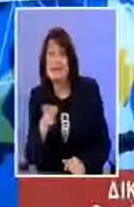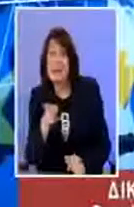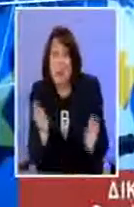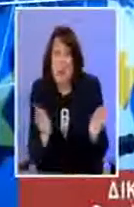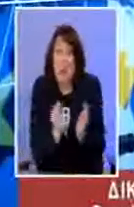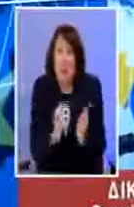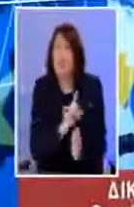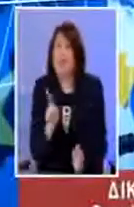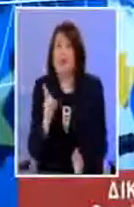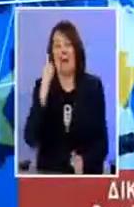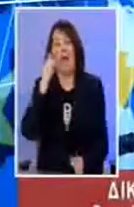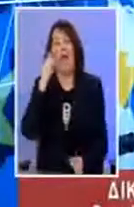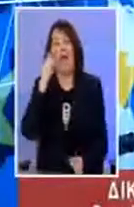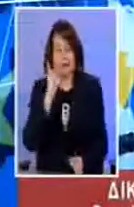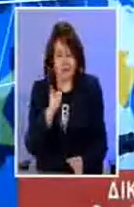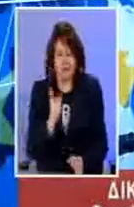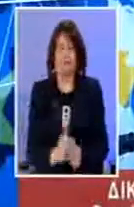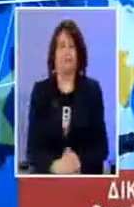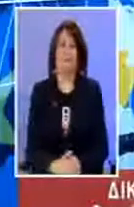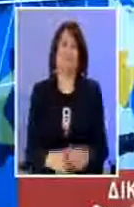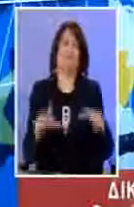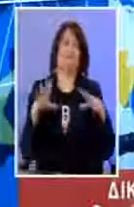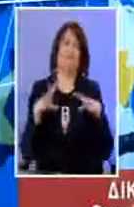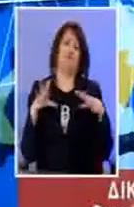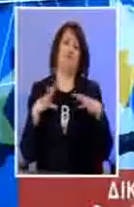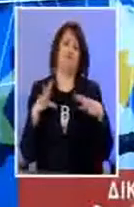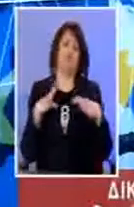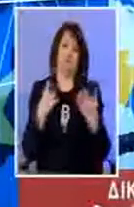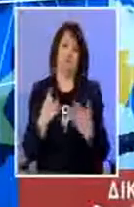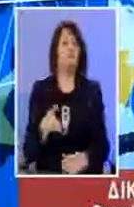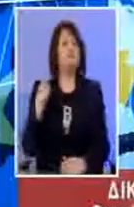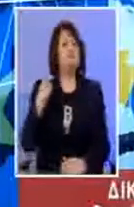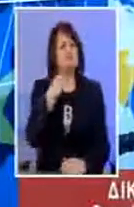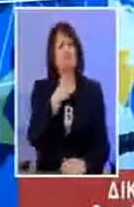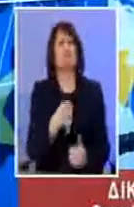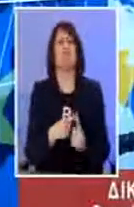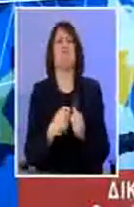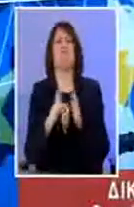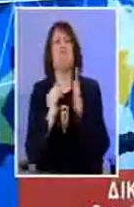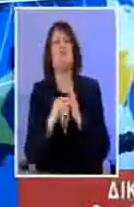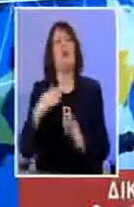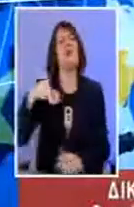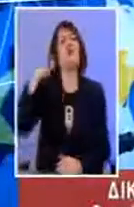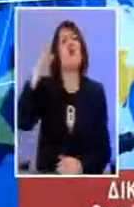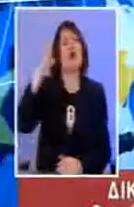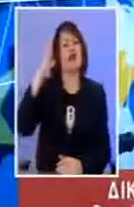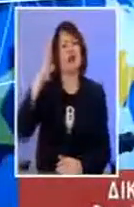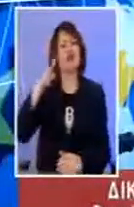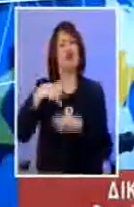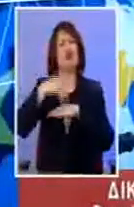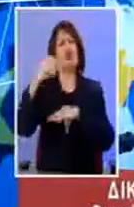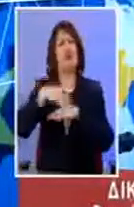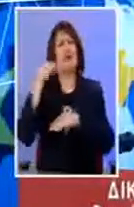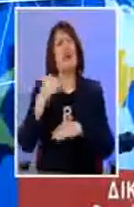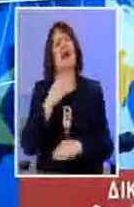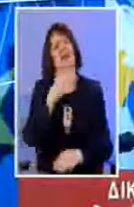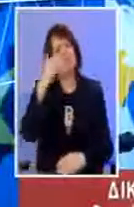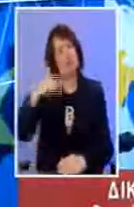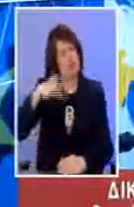στενότητα. Είναι πάρα πολύ βολικές πόλεις, αλλά και αλλού. Δηλαδή στις βόρειες χώρες, στη Σουηδία και τα λοιπά,